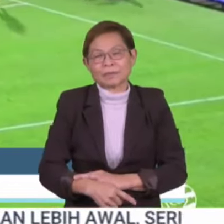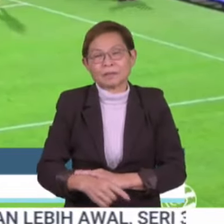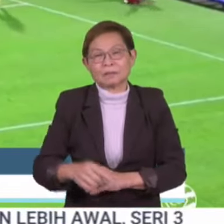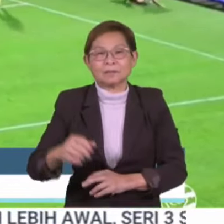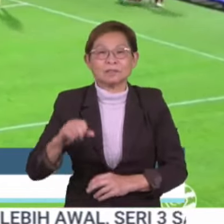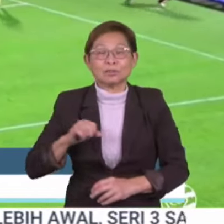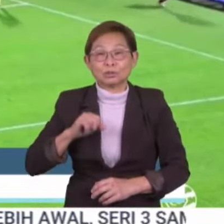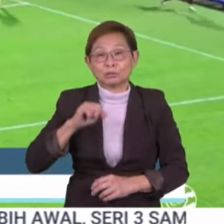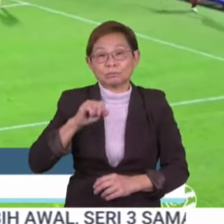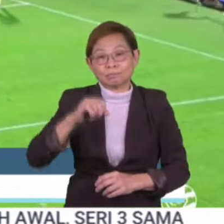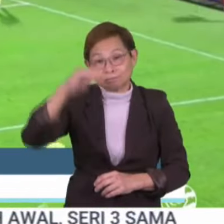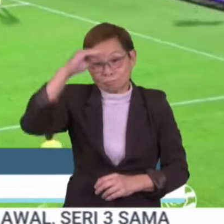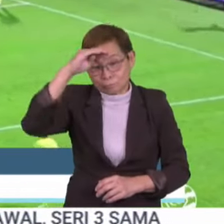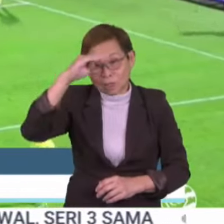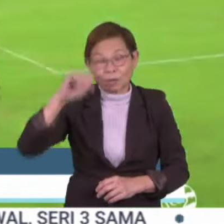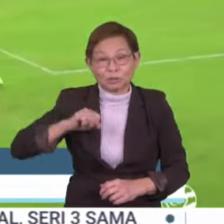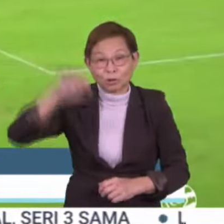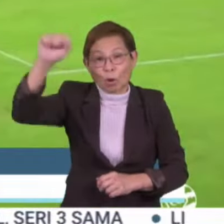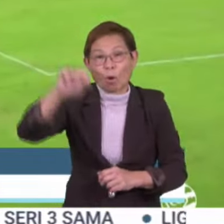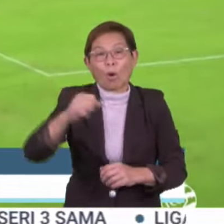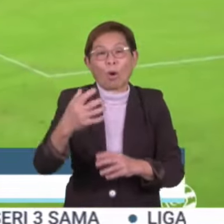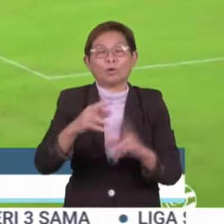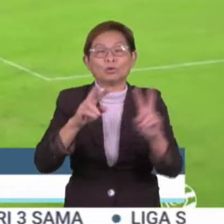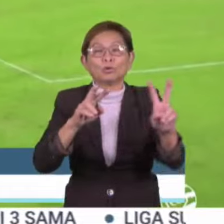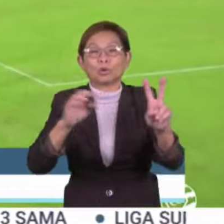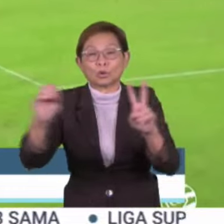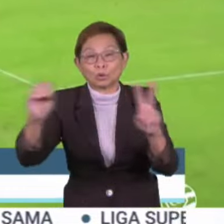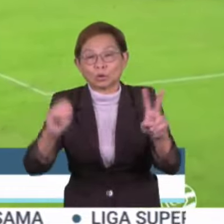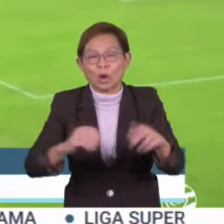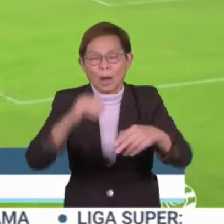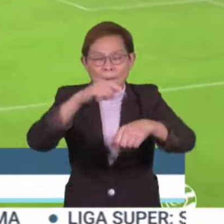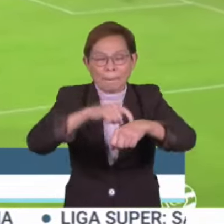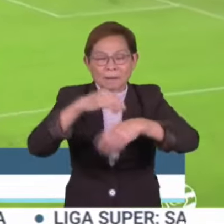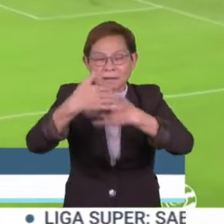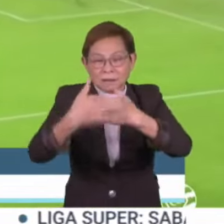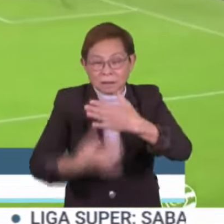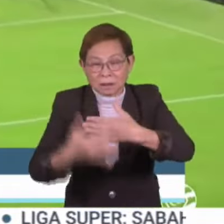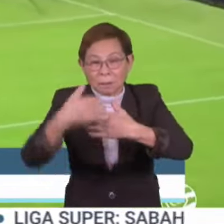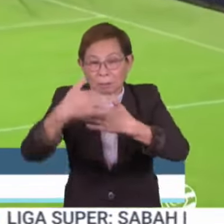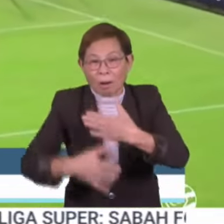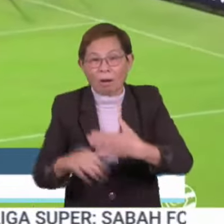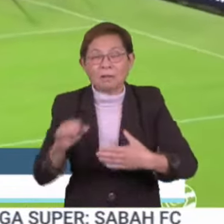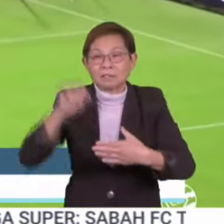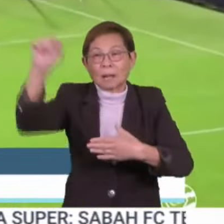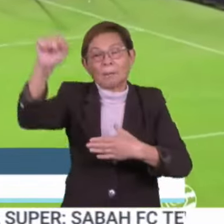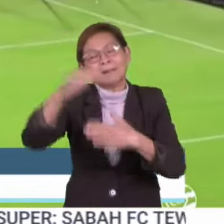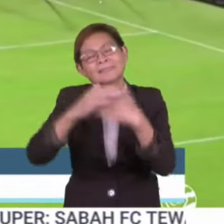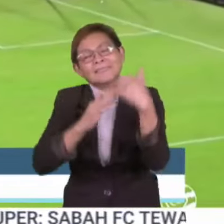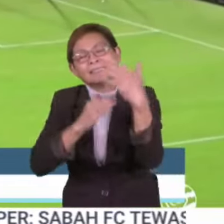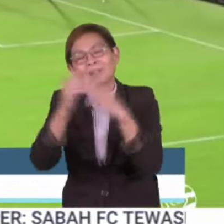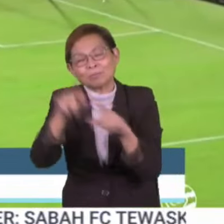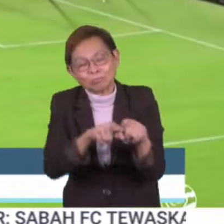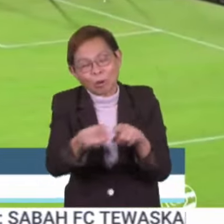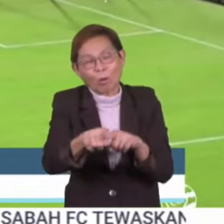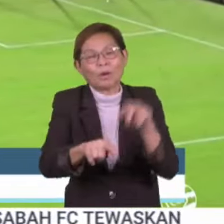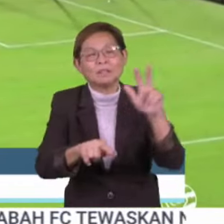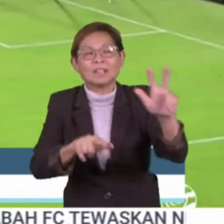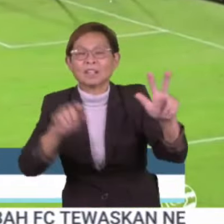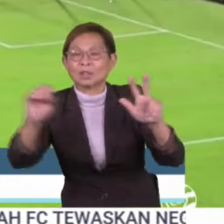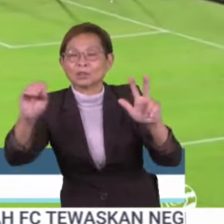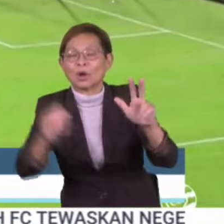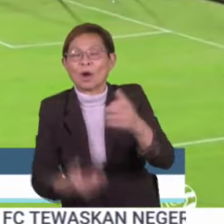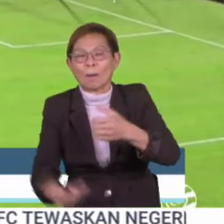jaringan pemain tengah Miguel Seventeen pada masa kecelakaan babak pertama memastikan Sabah selesai mendahului 3-0